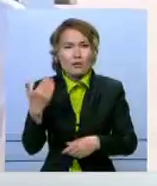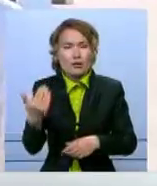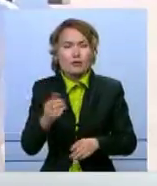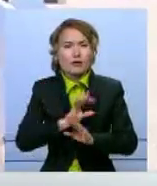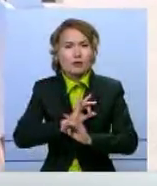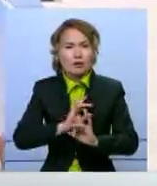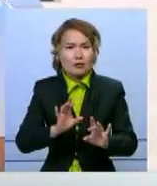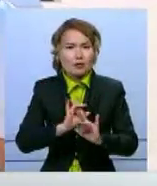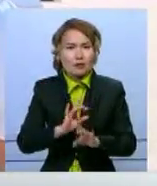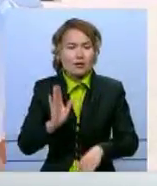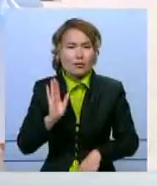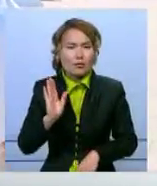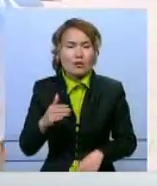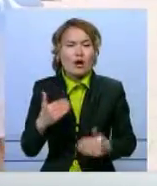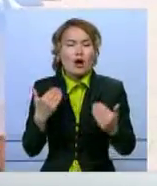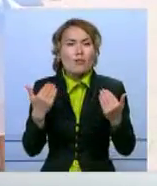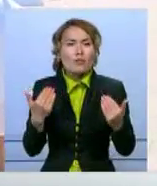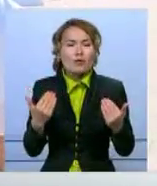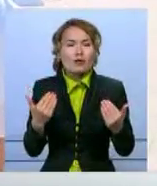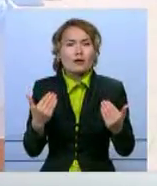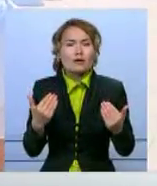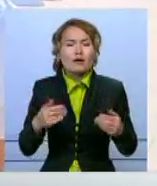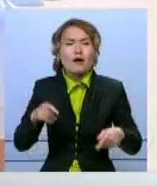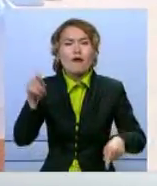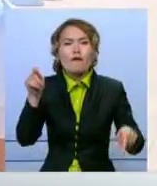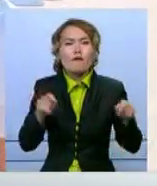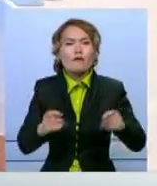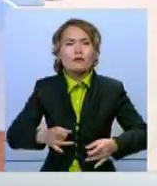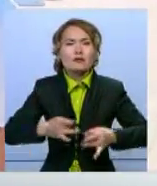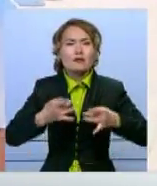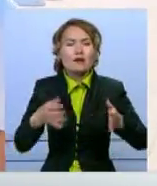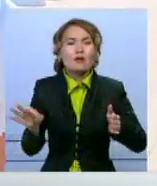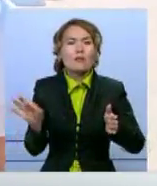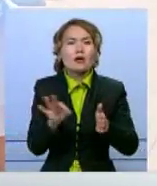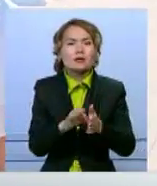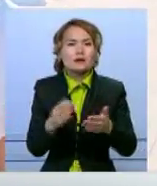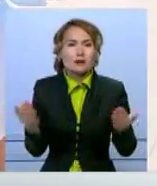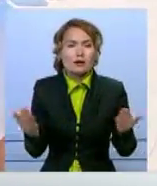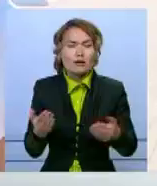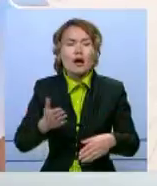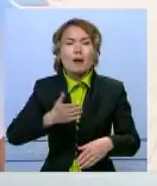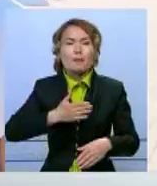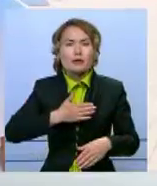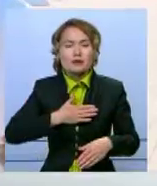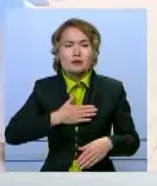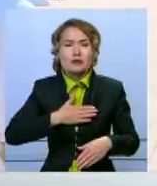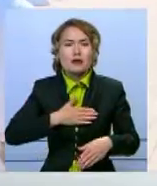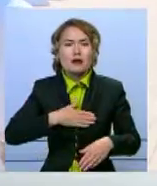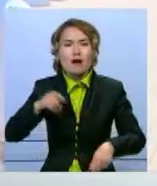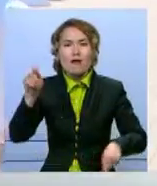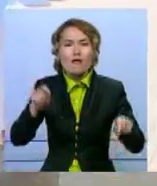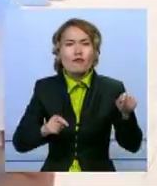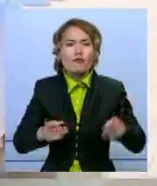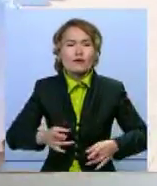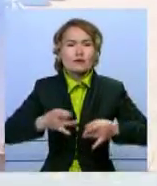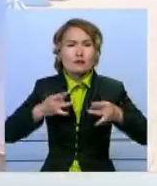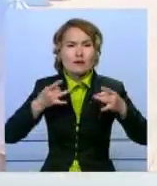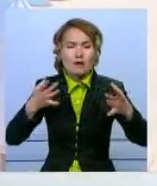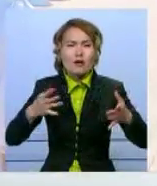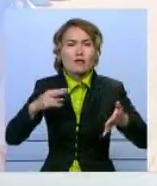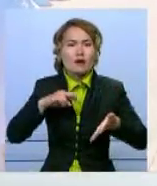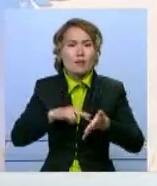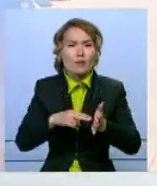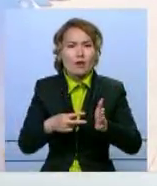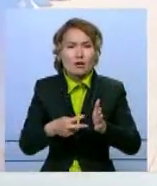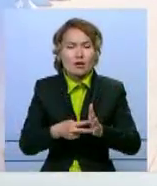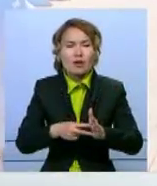тұр. Аида, бүгінгі фестивальдің мақсаты қандай? Біздің фестивальдің мақсатымыз ретінде біз заманауи өнерін